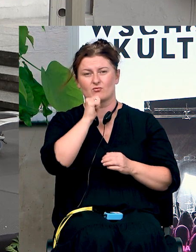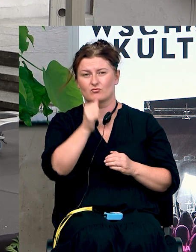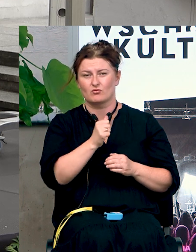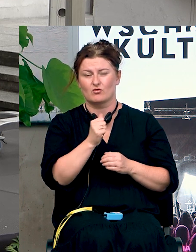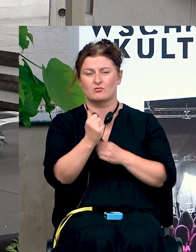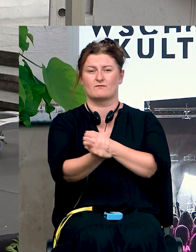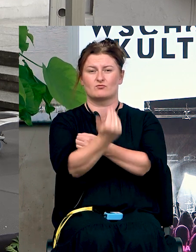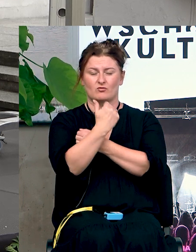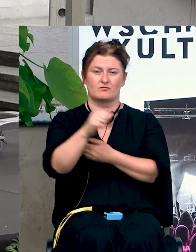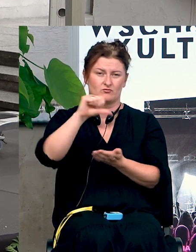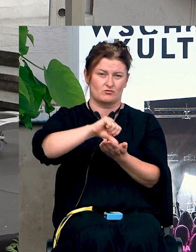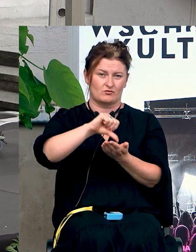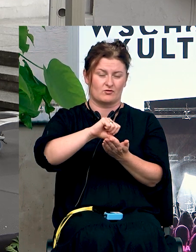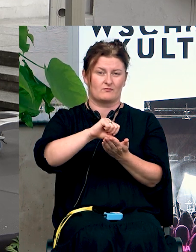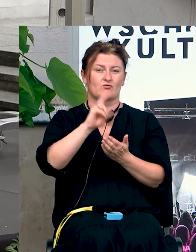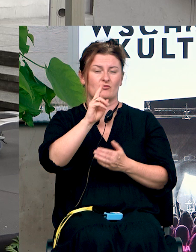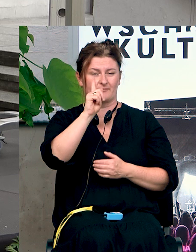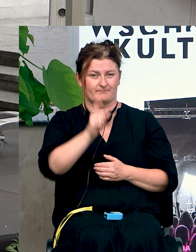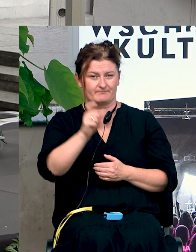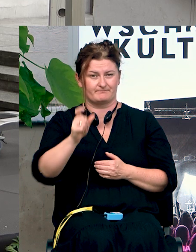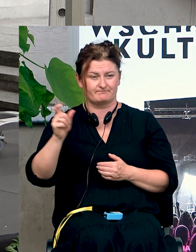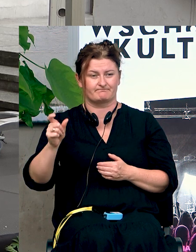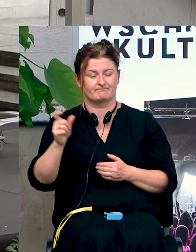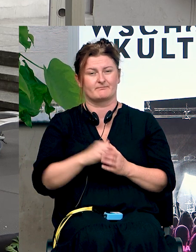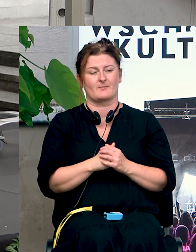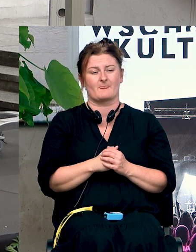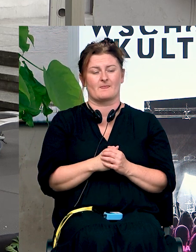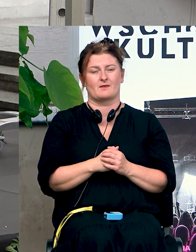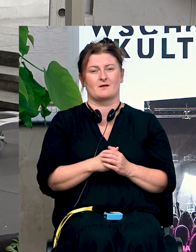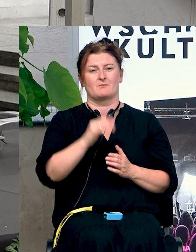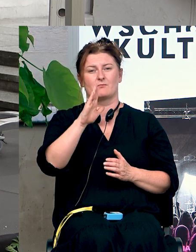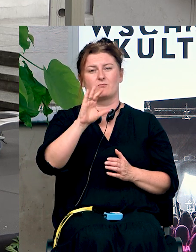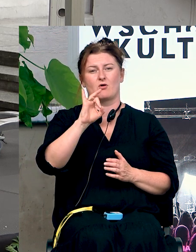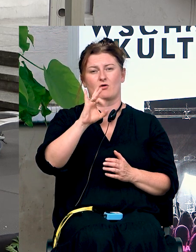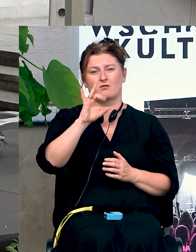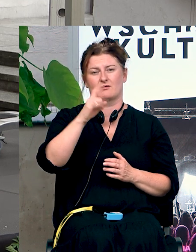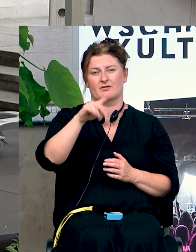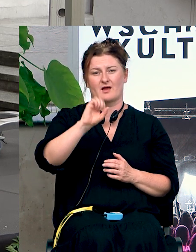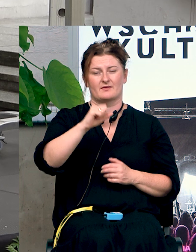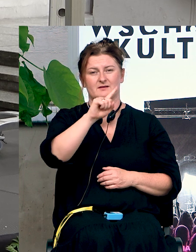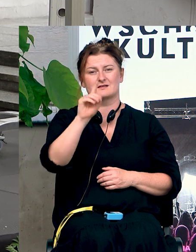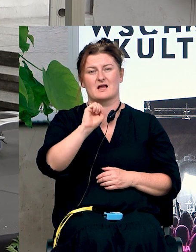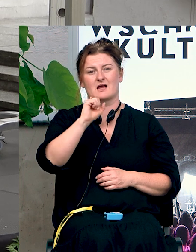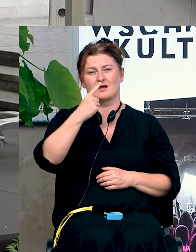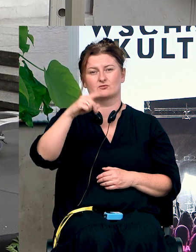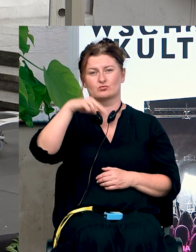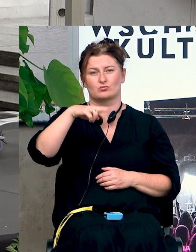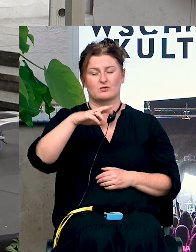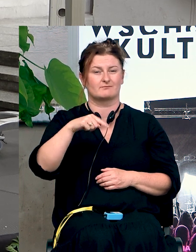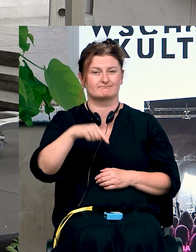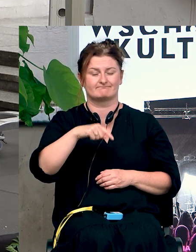Europy Wschodniej i Środkowej, między innymi z Bogdanem Zadurą, którego niestety w tym